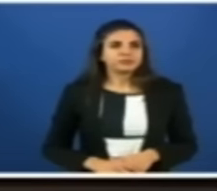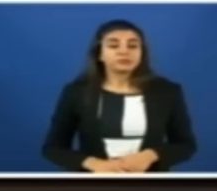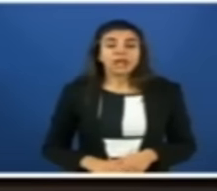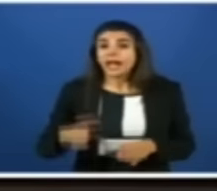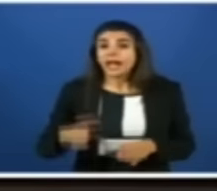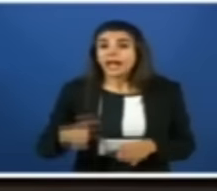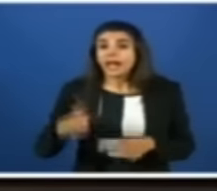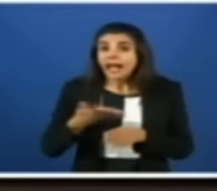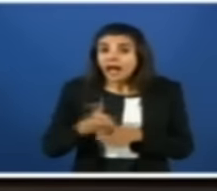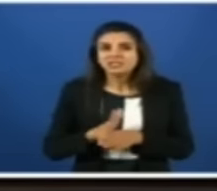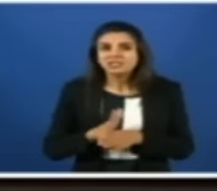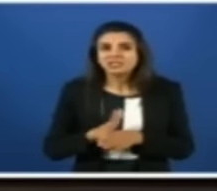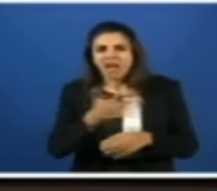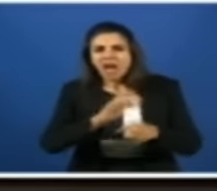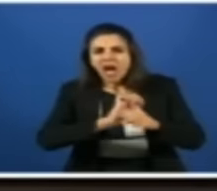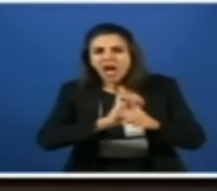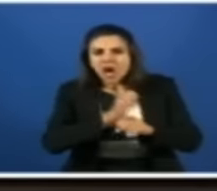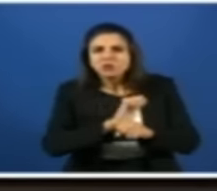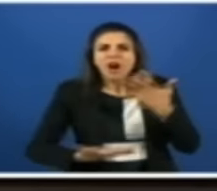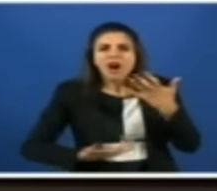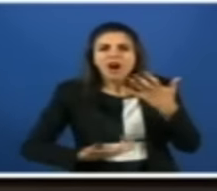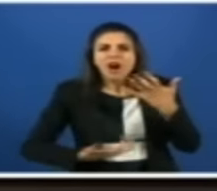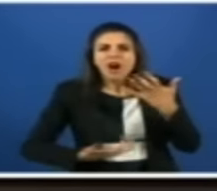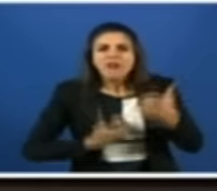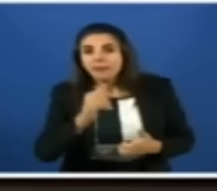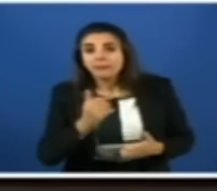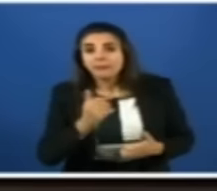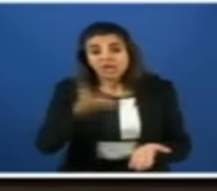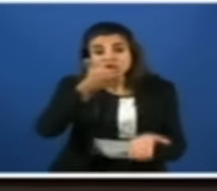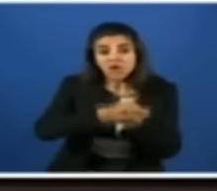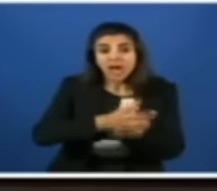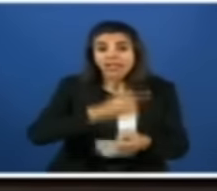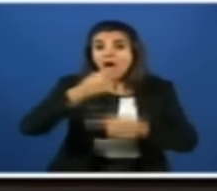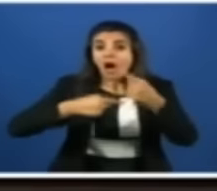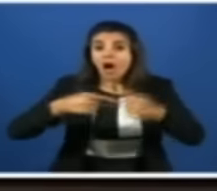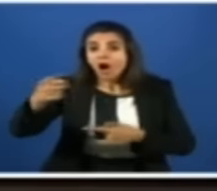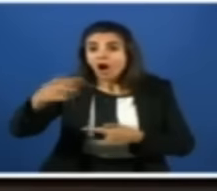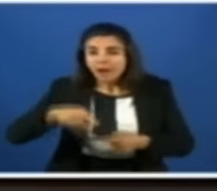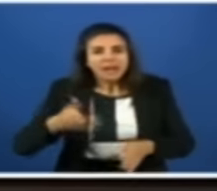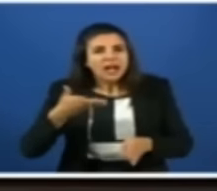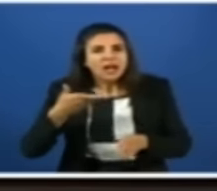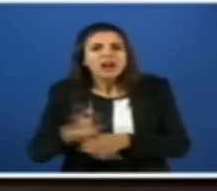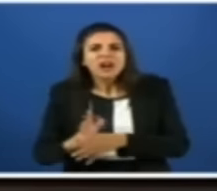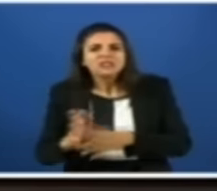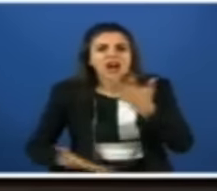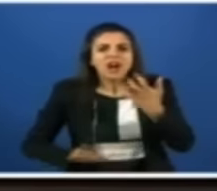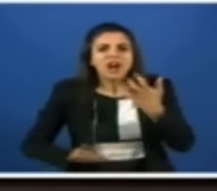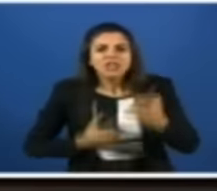Asıl mağdur şehit yakınlarıdır. Asıl mağdur